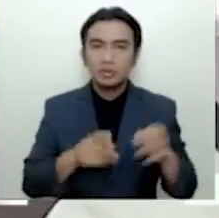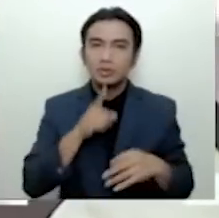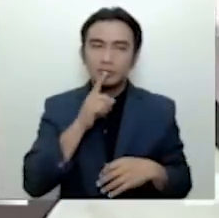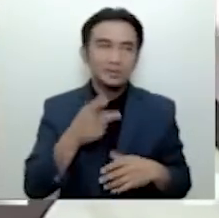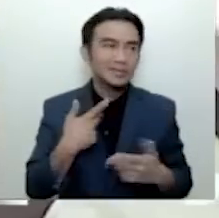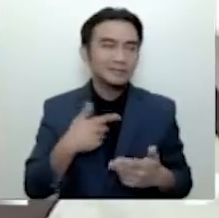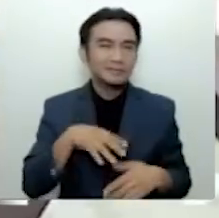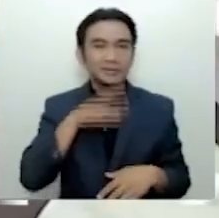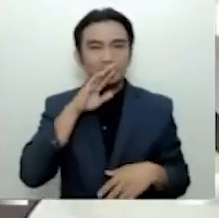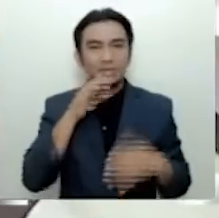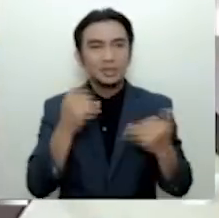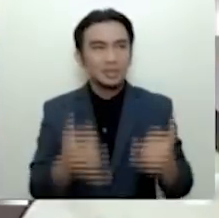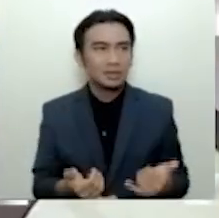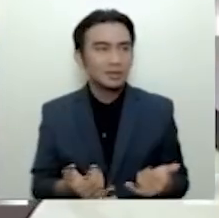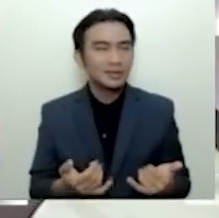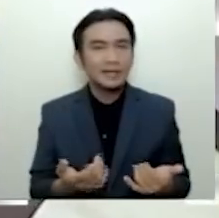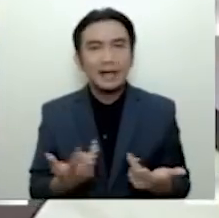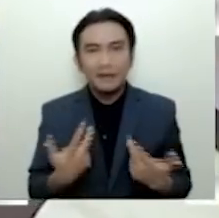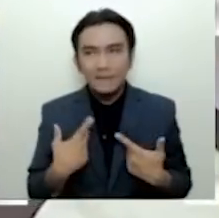kasi natapat po.